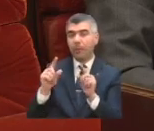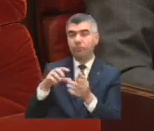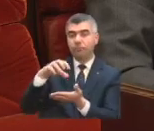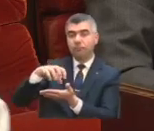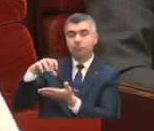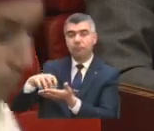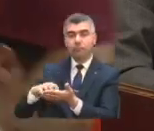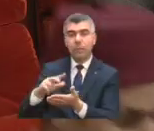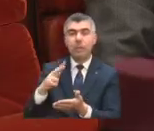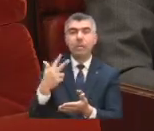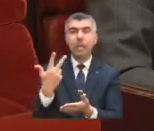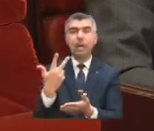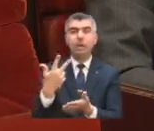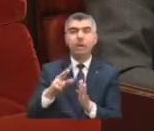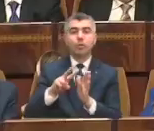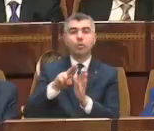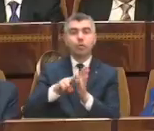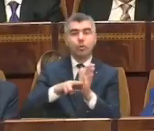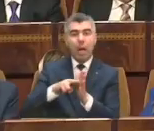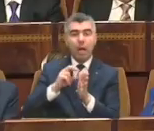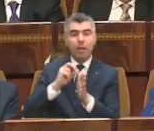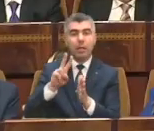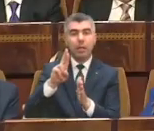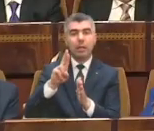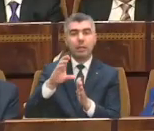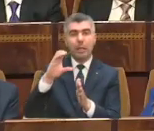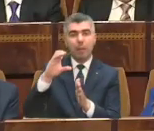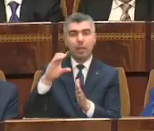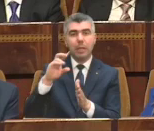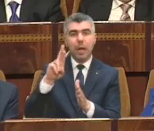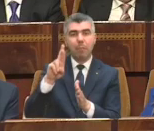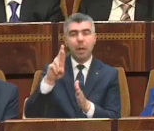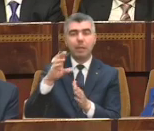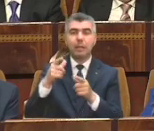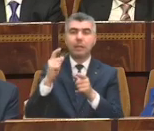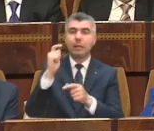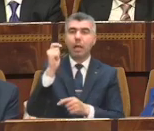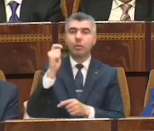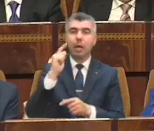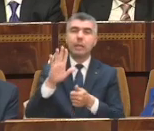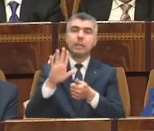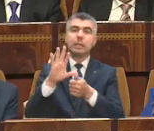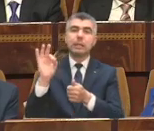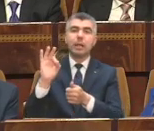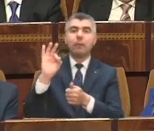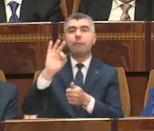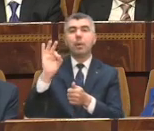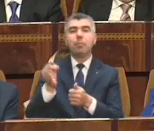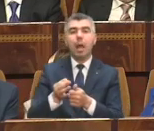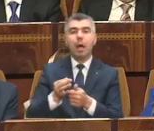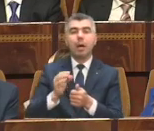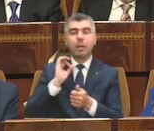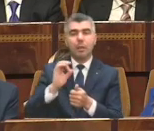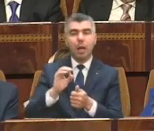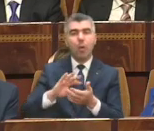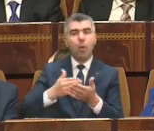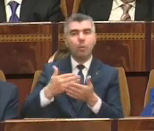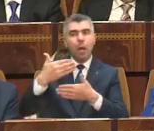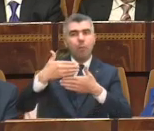أن ثلاث جهات فقط الدار البيضاء والرباط وطنجة كتاخذ 60% من الكعكة الوطنية للاستثمار